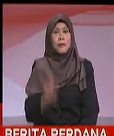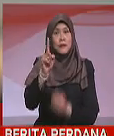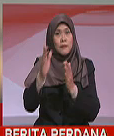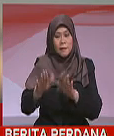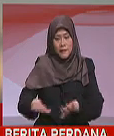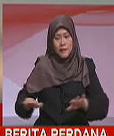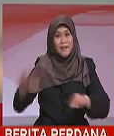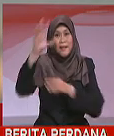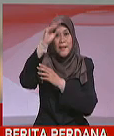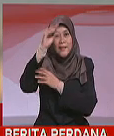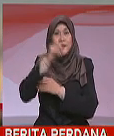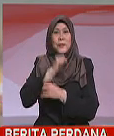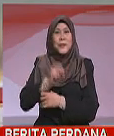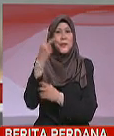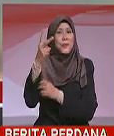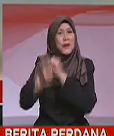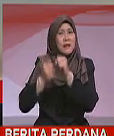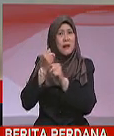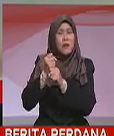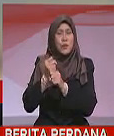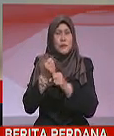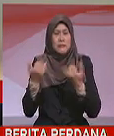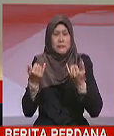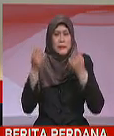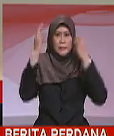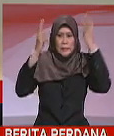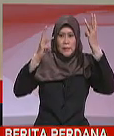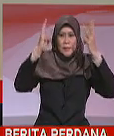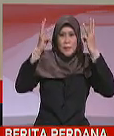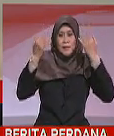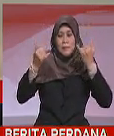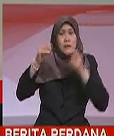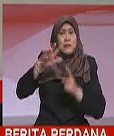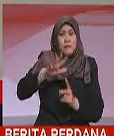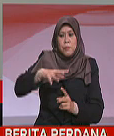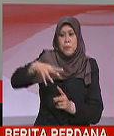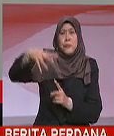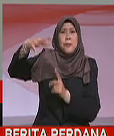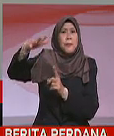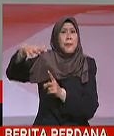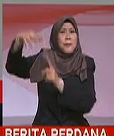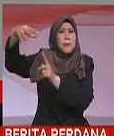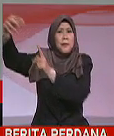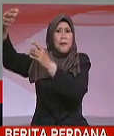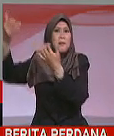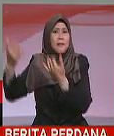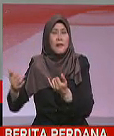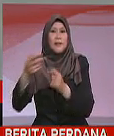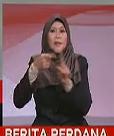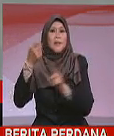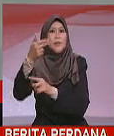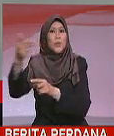Seorang kanak-kanak lelaki 12 tahun mengalami detik cemas apabila dia terbang di bawah layang-layang gergasi di Semarang,